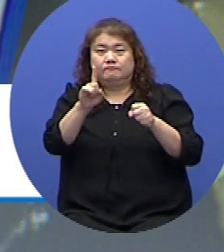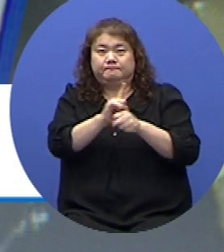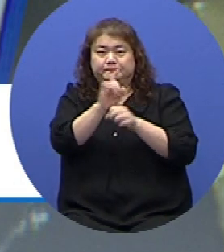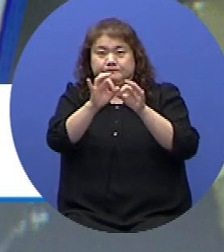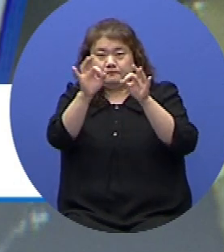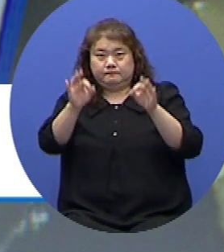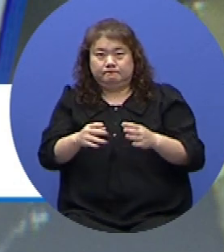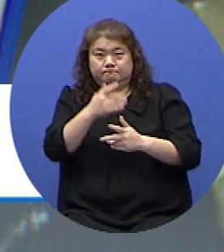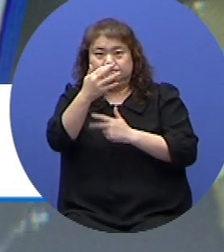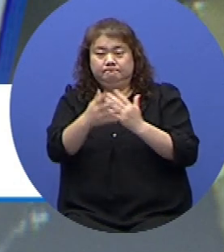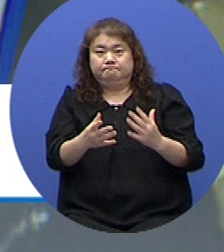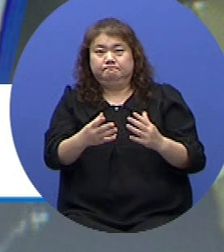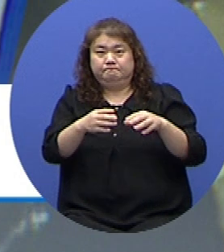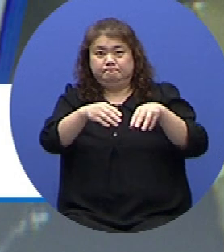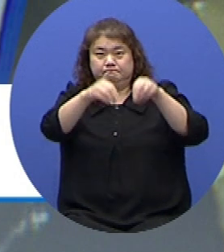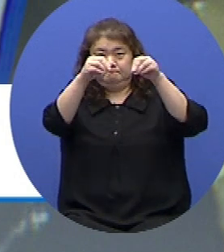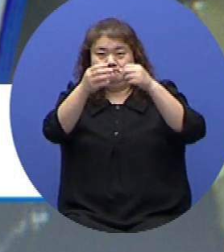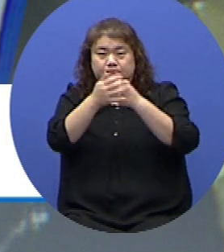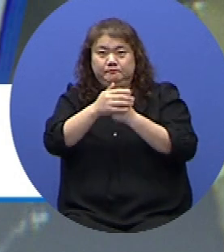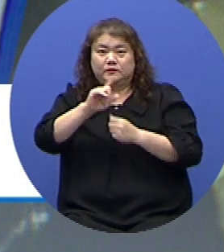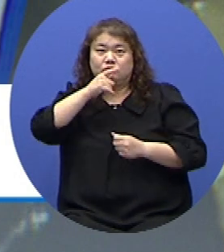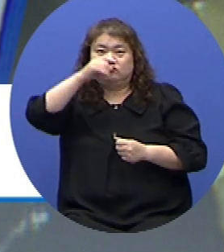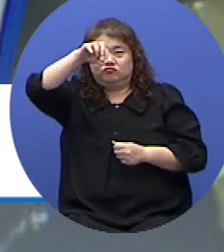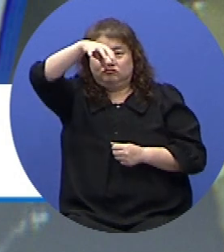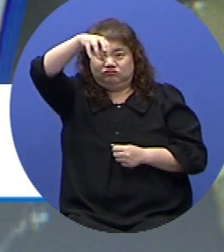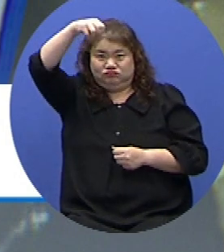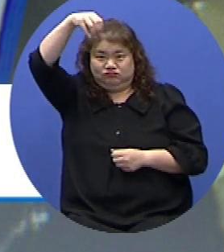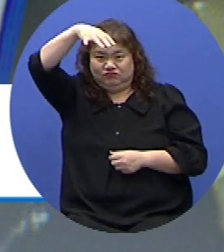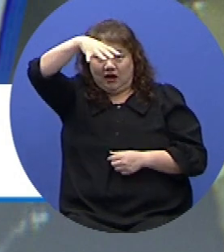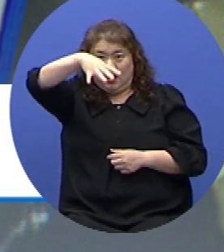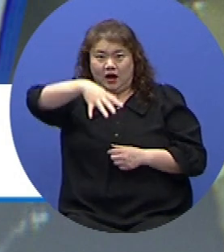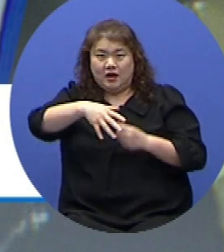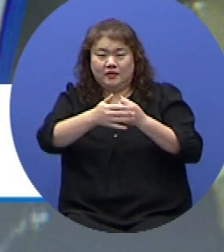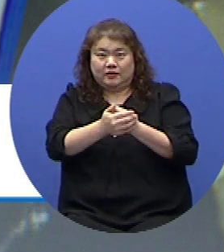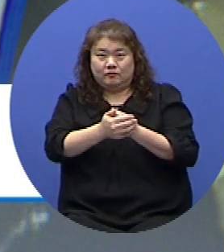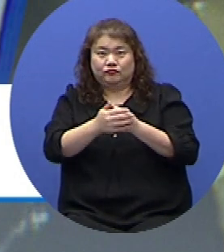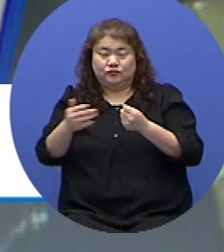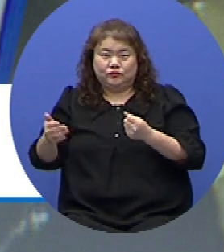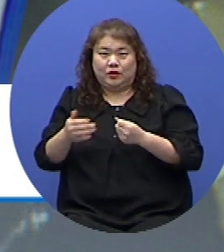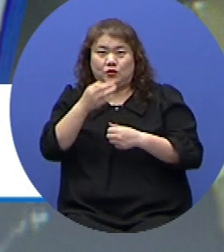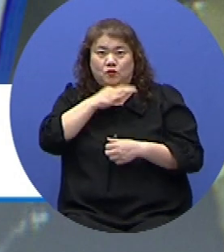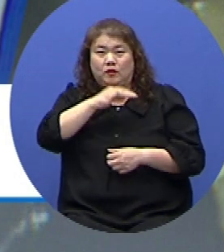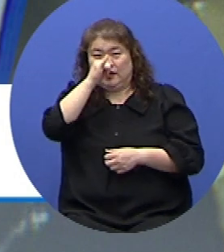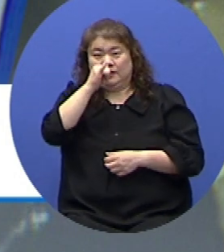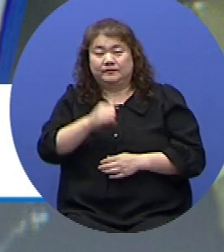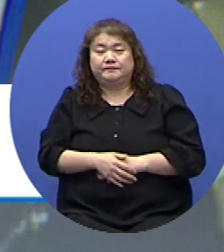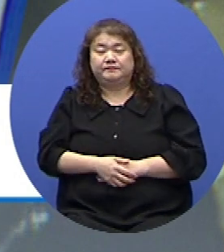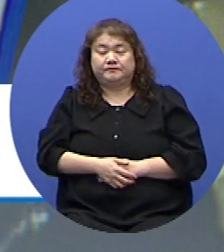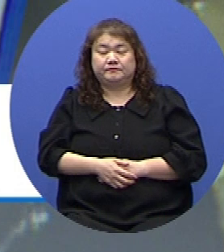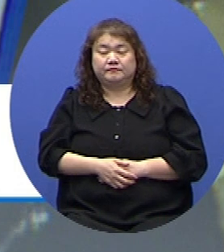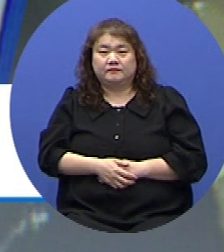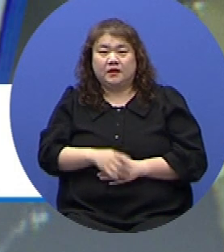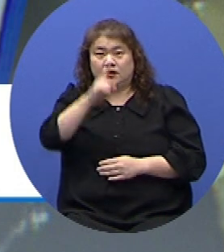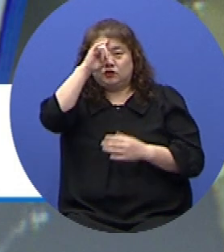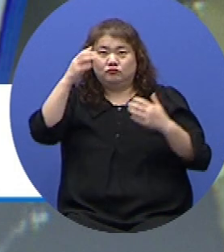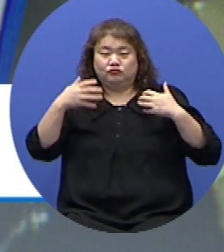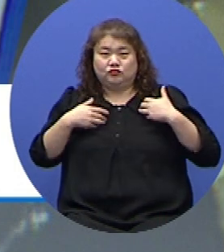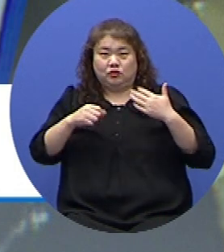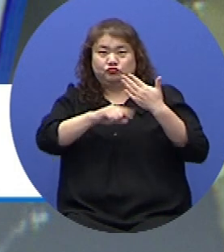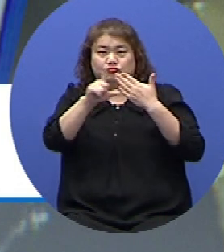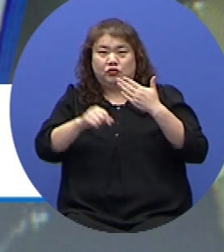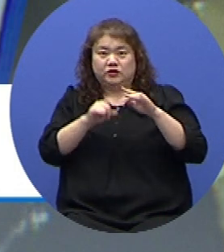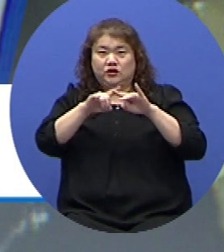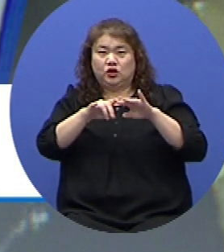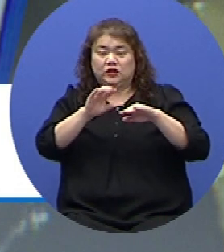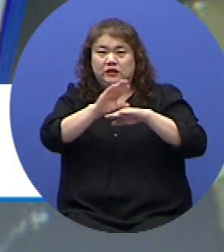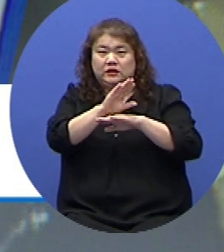화재를 진압했는데 스프링클러가 작동한 게 초기 진화에 큰 역할을 했던 걸로 분석됩니다. 정부가 지난달 전기차